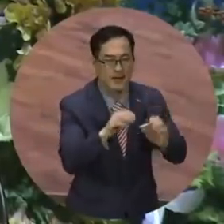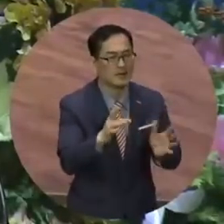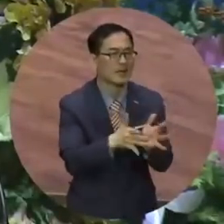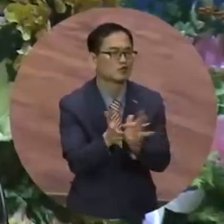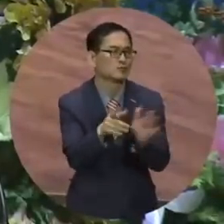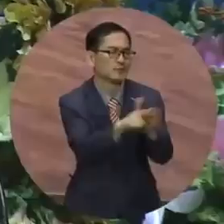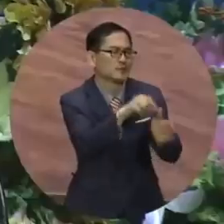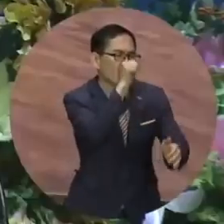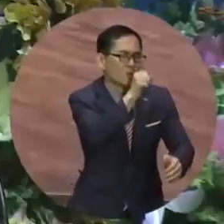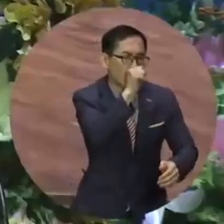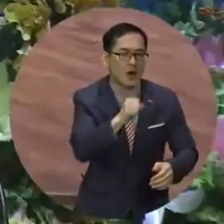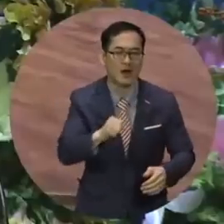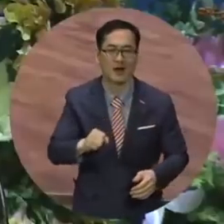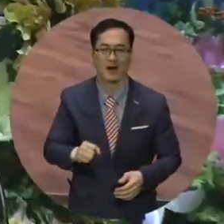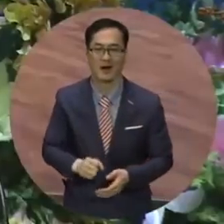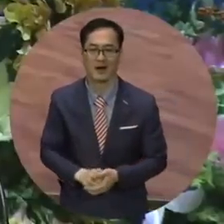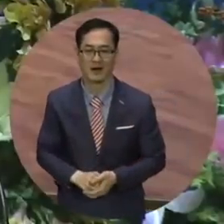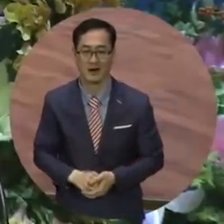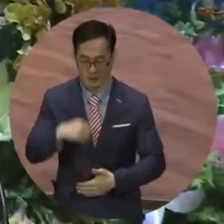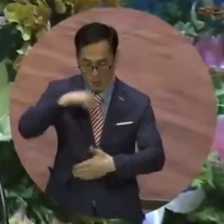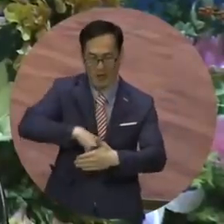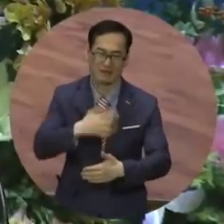즐거워. 말하면서 나는 별론데.